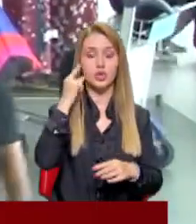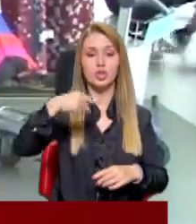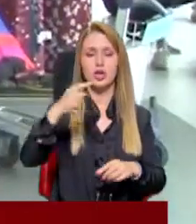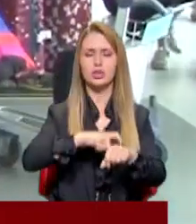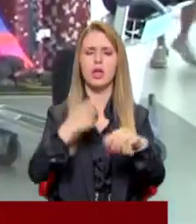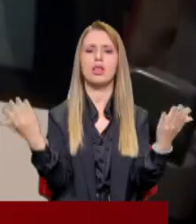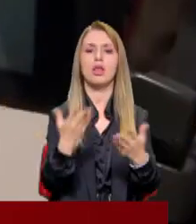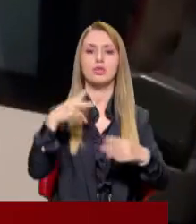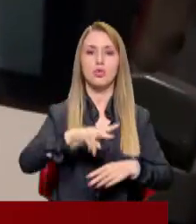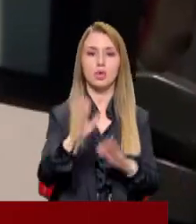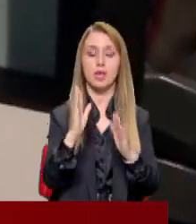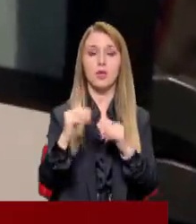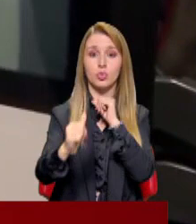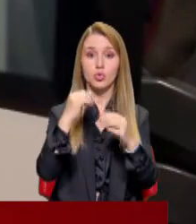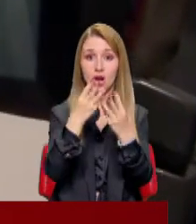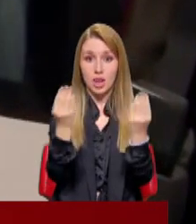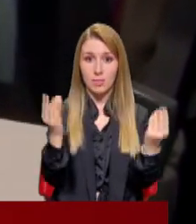Saatlerce yollardaydı